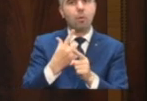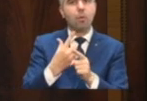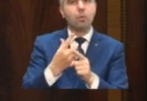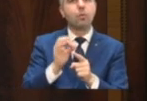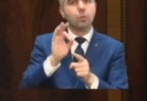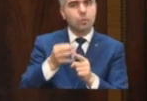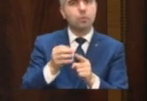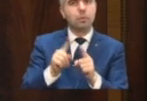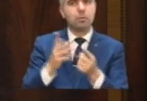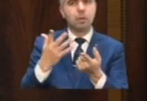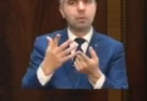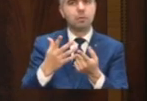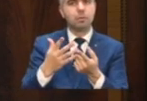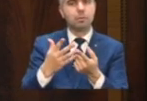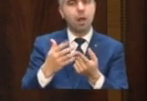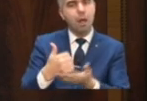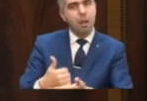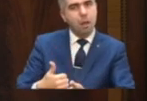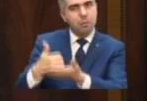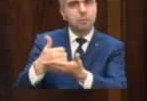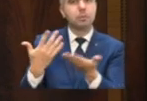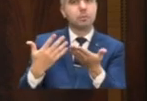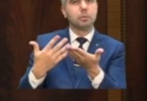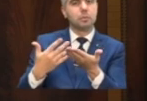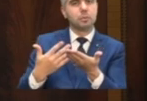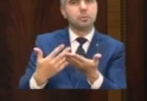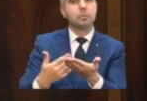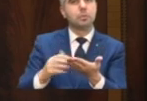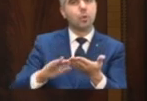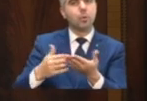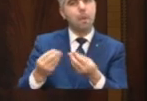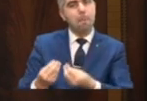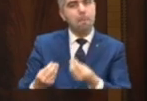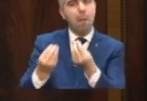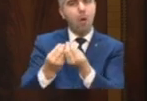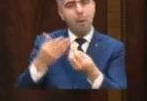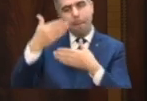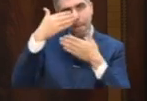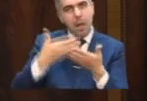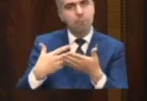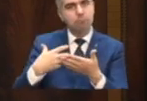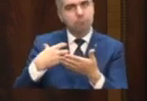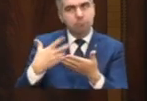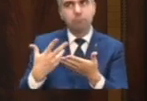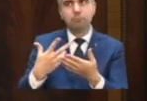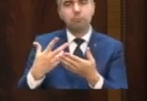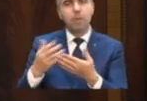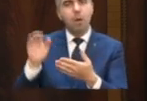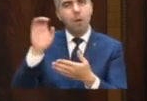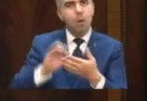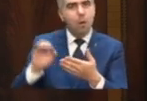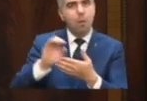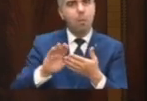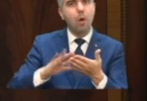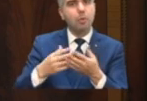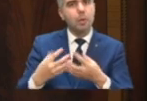عندهم مستثمرين الأجانب يكونوا معهم مستثمرين مغاربة، أو المستثمرين المغاربة يكون عندهم ضغط باش يكونوا